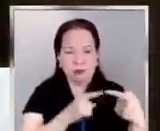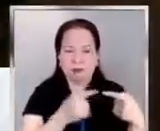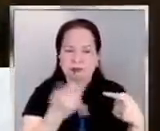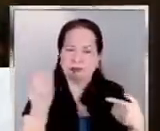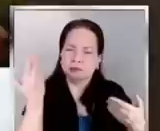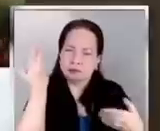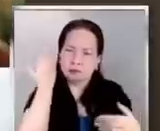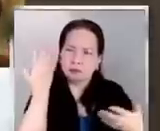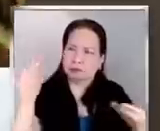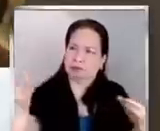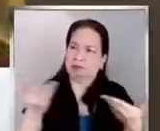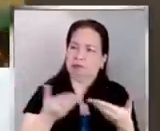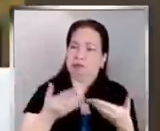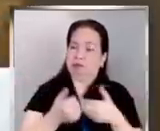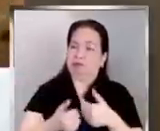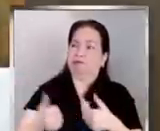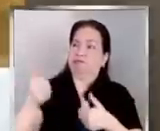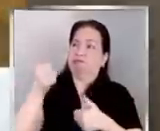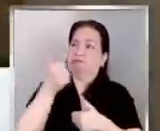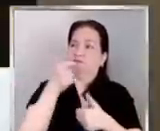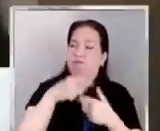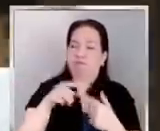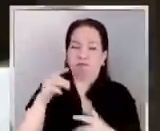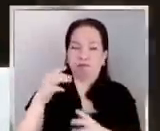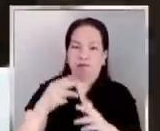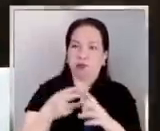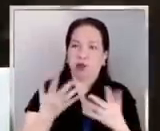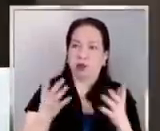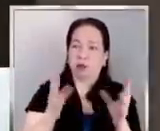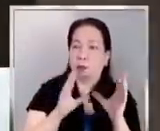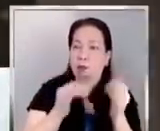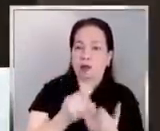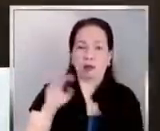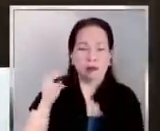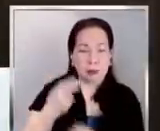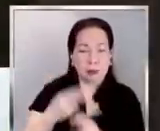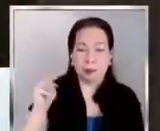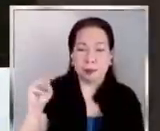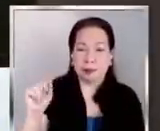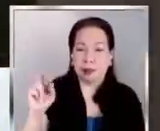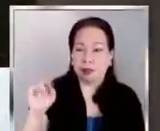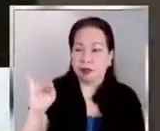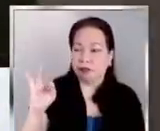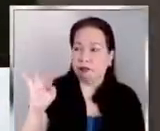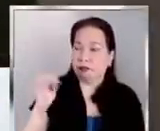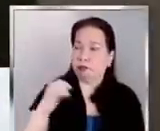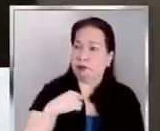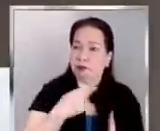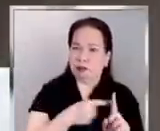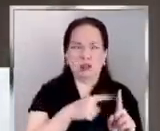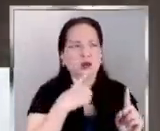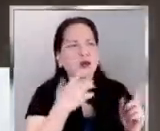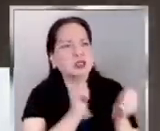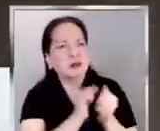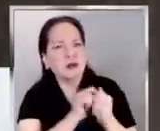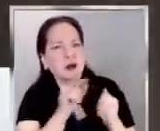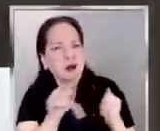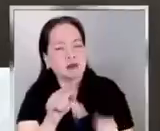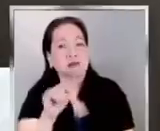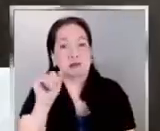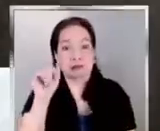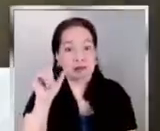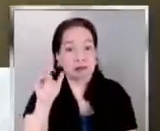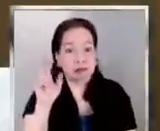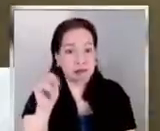isang umano'y developer na si Marife Robinos. Asan yung kasama nyo? Sir Alan? Sunod na inaresto